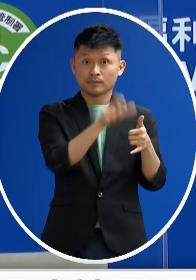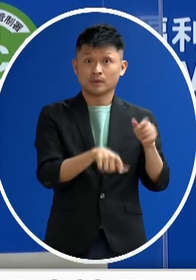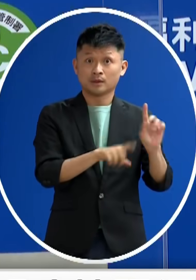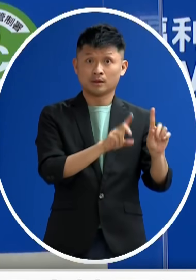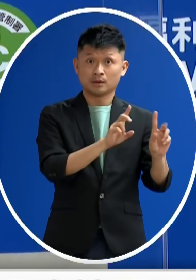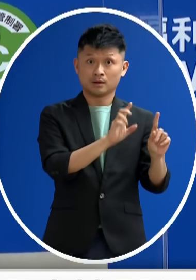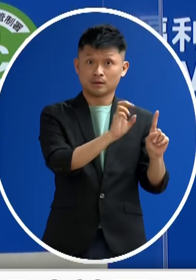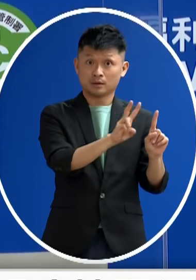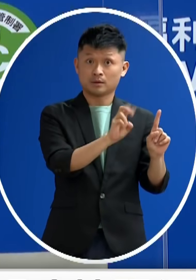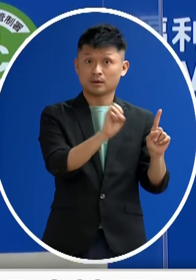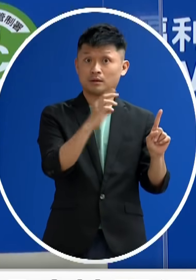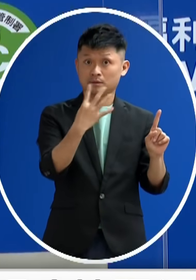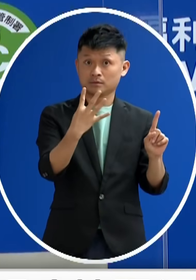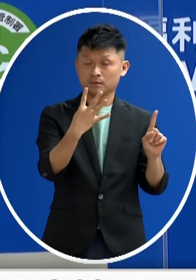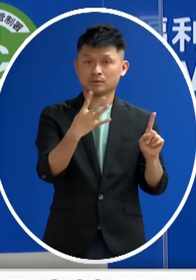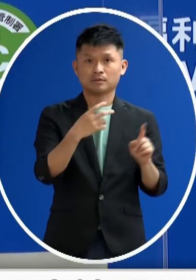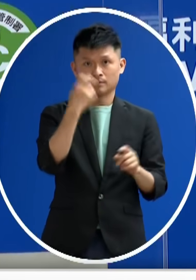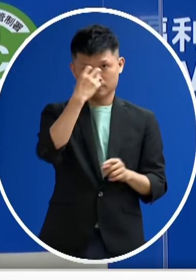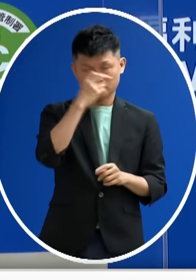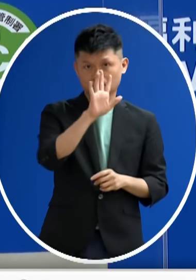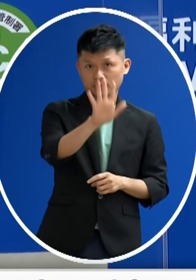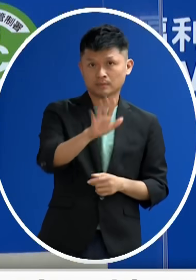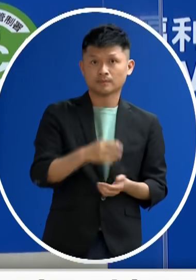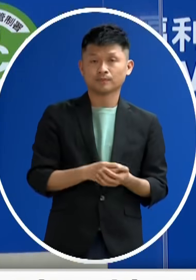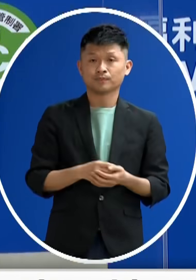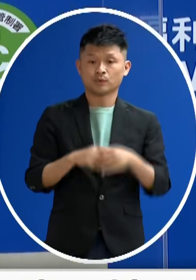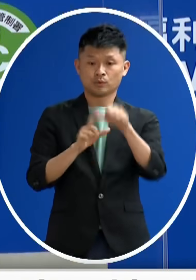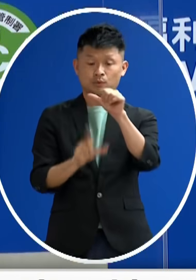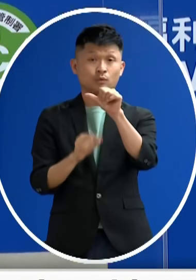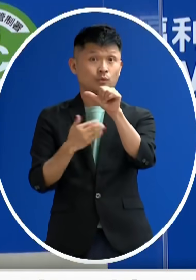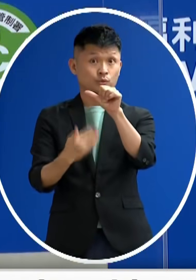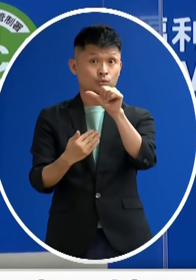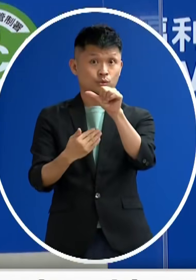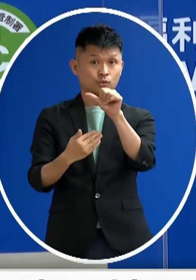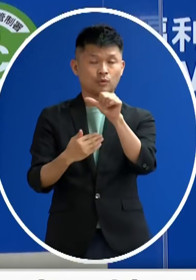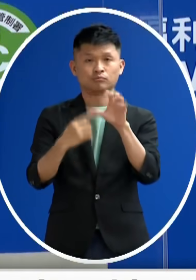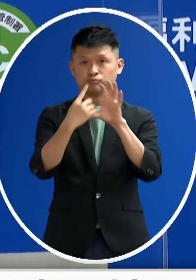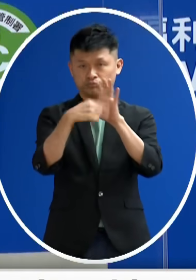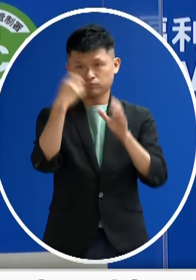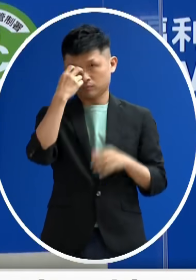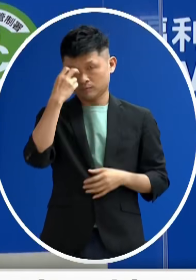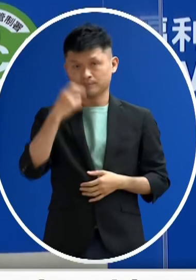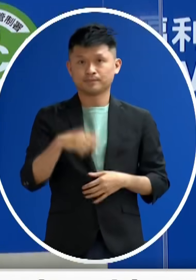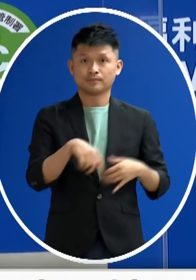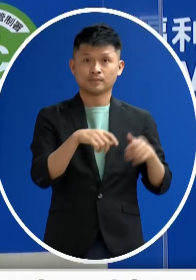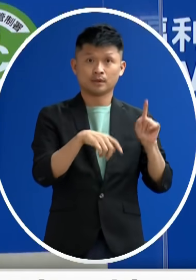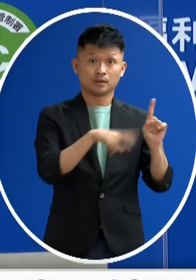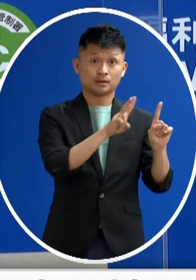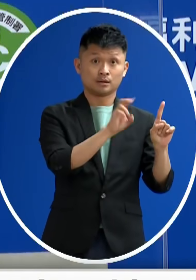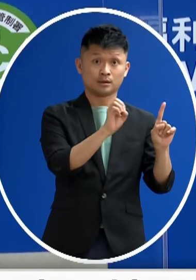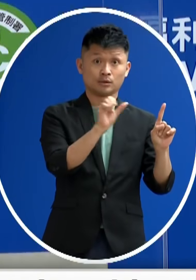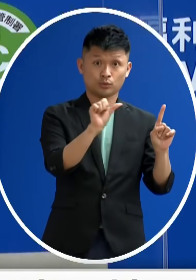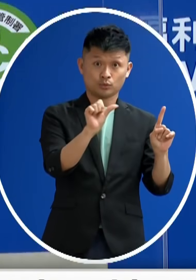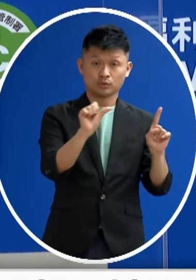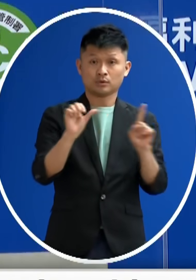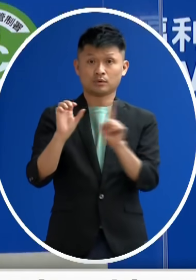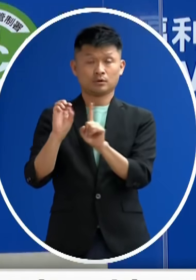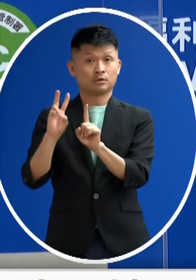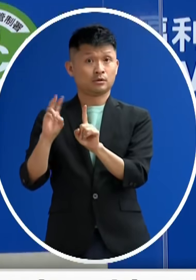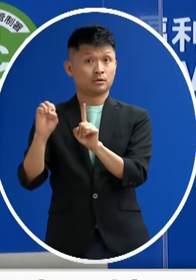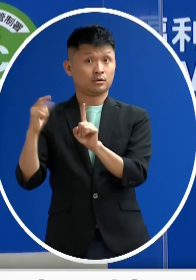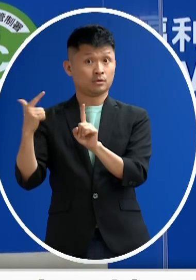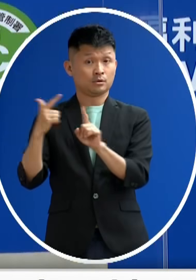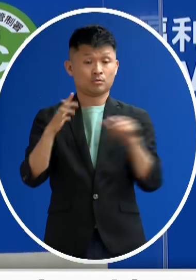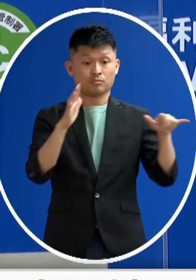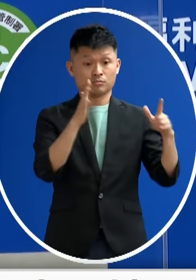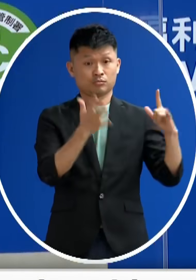到检验所检疫哈，正在5月9日接受采检。那按1205及1206是在入境的时候